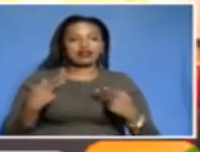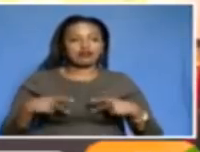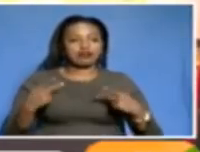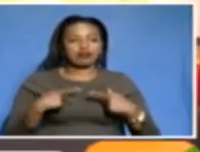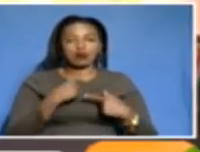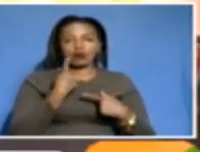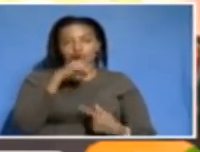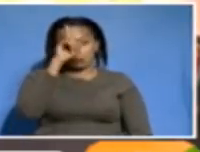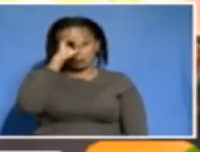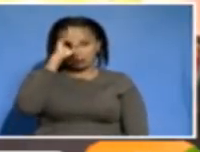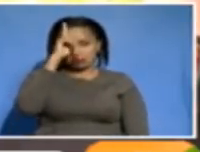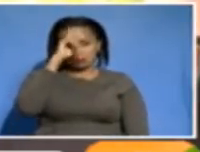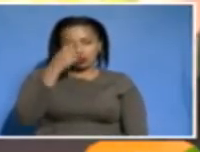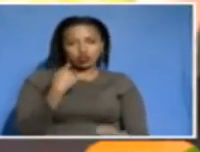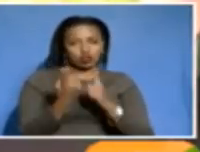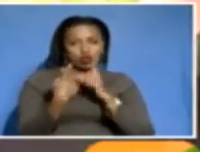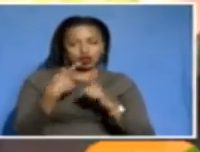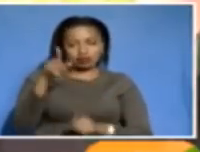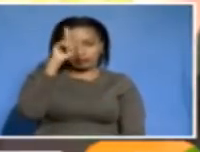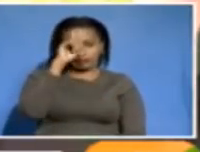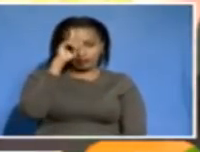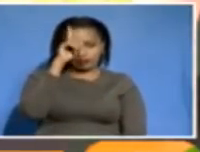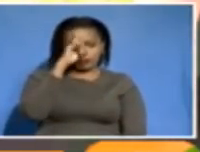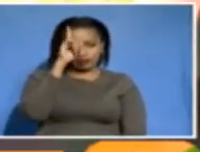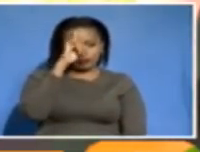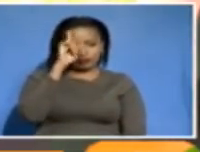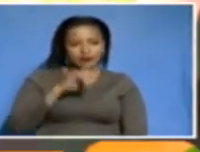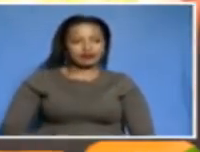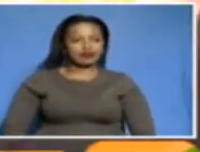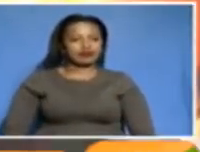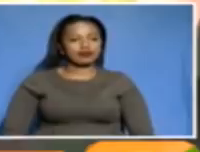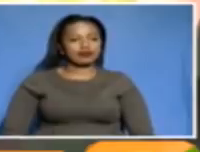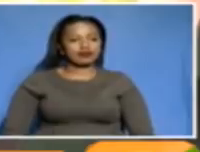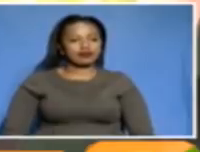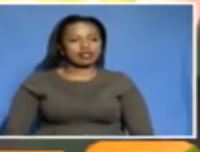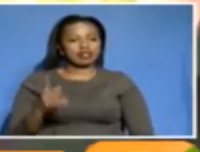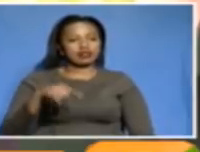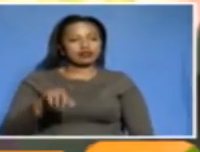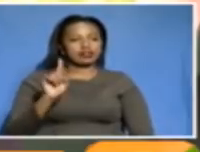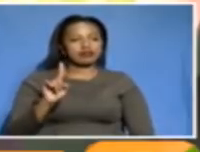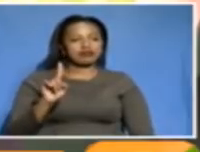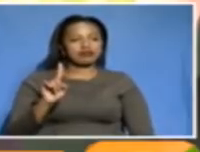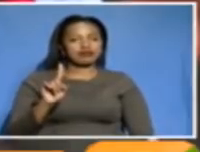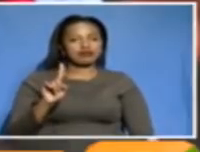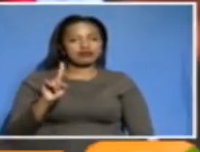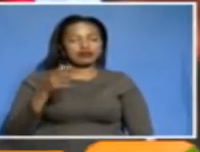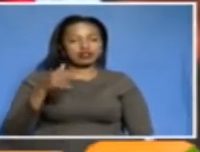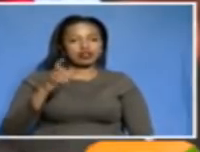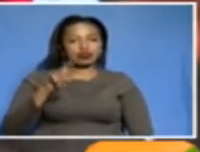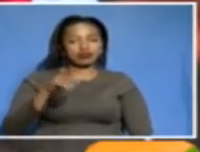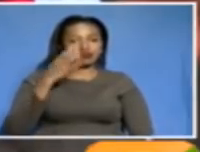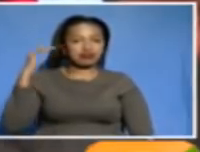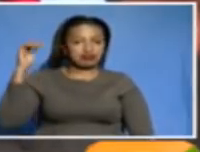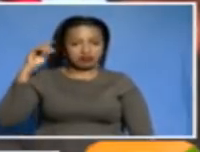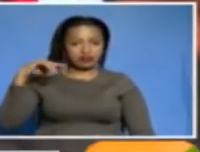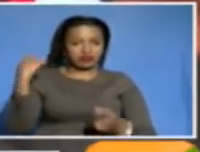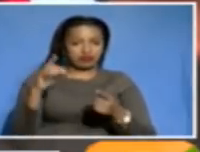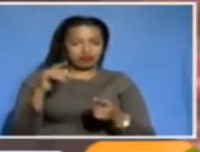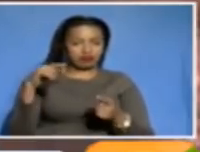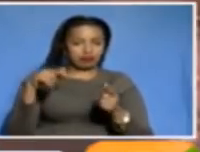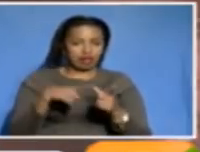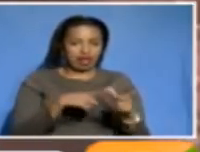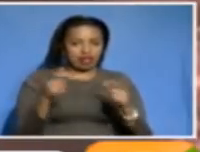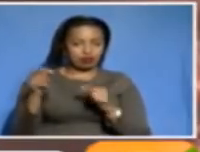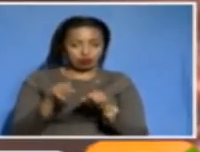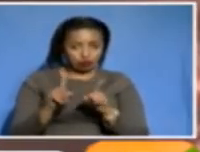wanachomoka chomoka vimaneno neno vya ajabu ajabu. Washindwe na wakaregee huko waliko. Rais Magufuli alisisitiza umuhimu